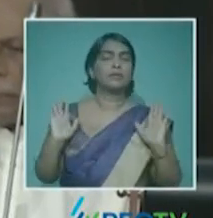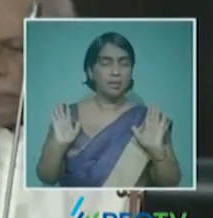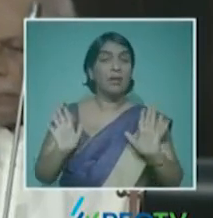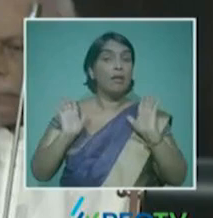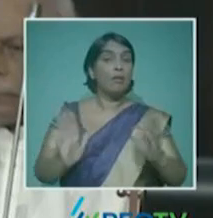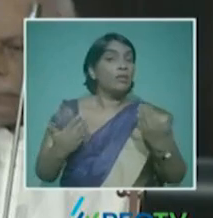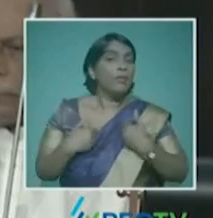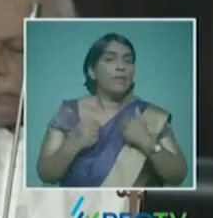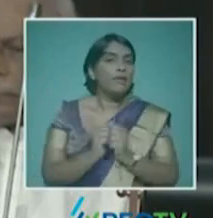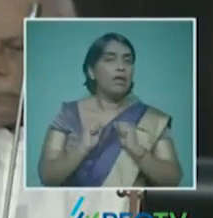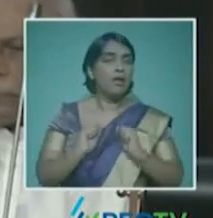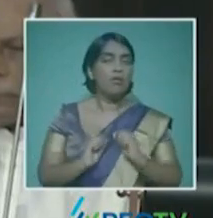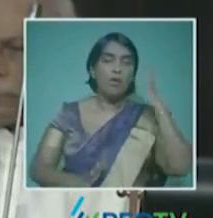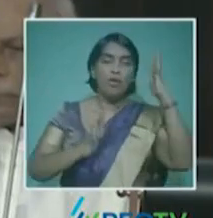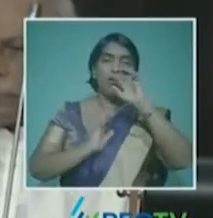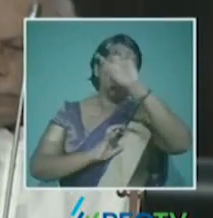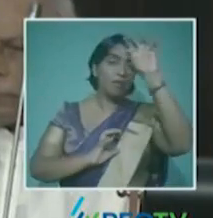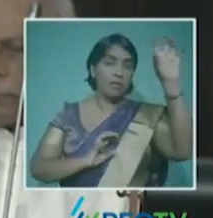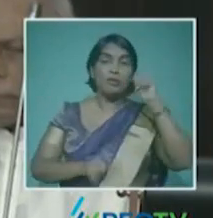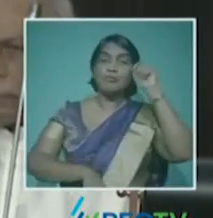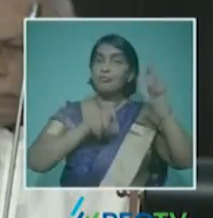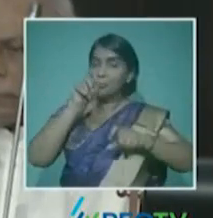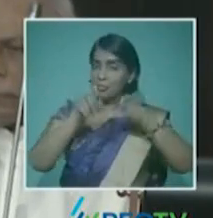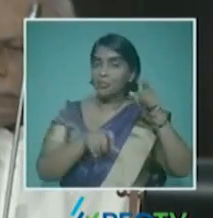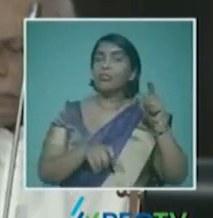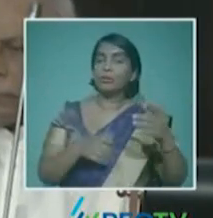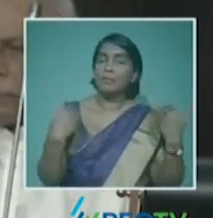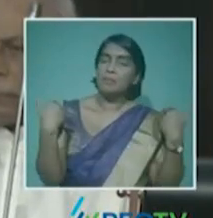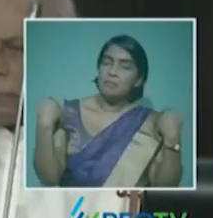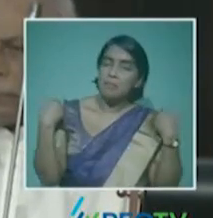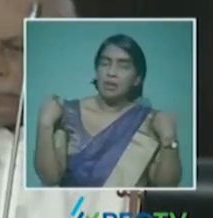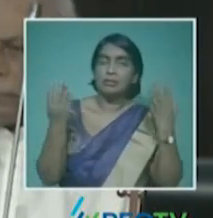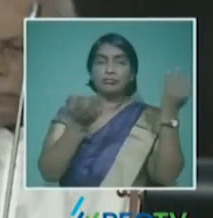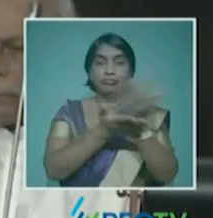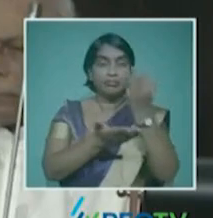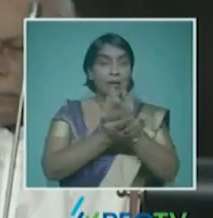අපි කලේ කුමක්ද? ලෝකයේ වෙනත් රටවල ජනතාව වෙහෙස මහන්සි වී උපයන